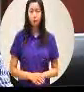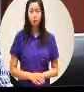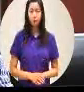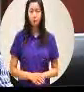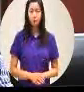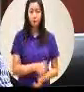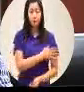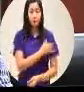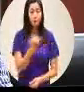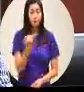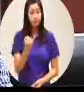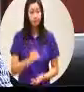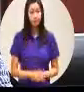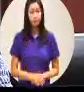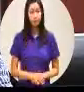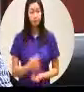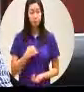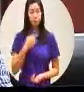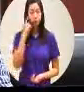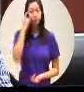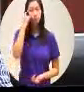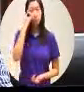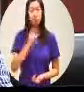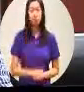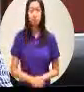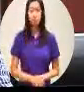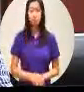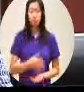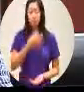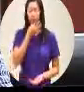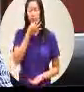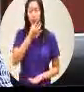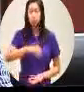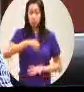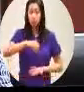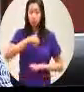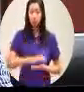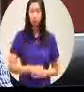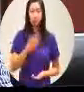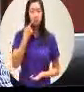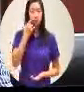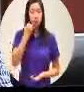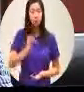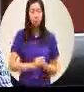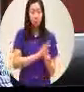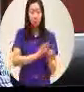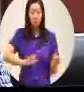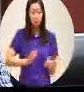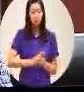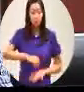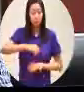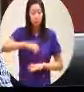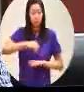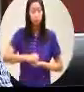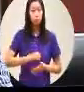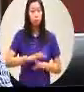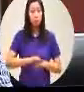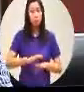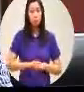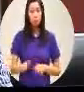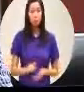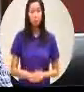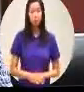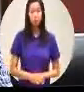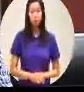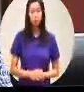陈丽娜陈议员，我认为啦，这个才是陈丽娜陈议员他担心的，家长会这样造成他恐慌的心态。要不然我相